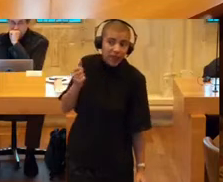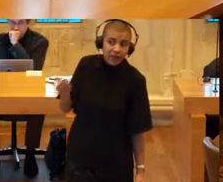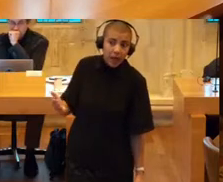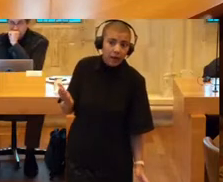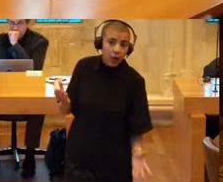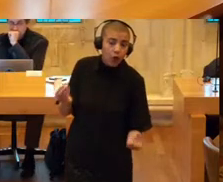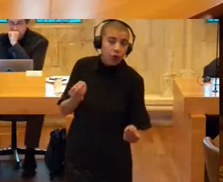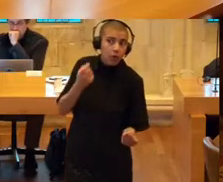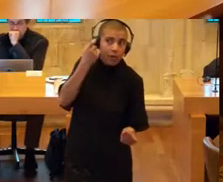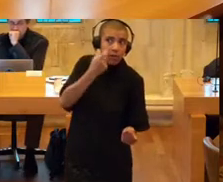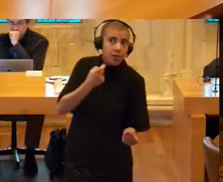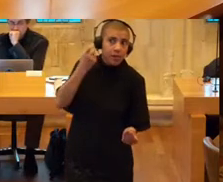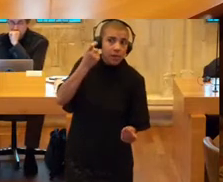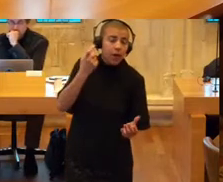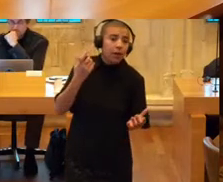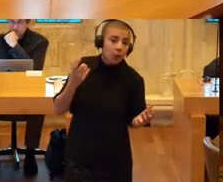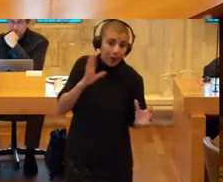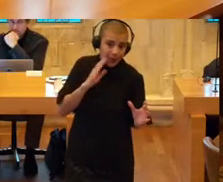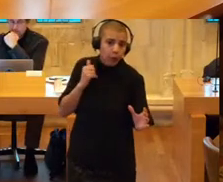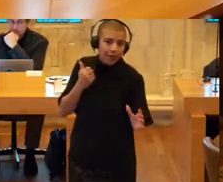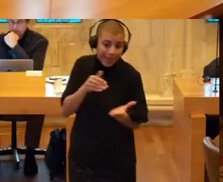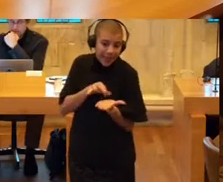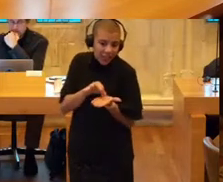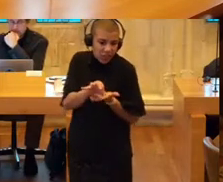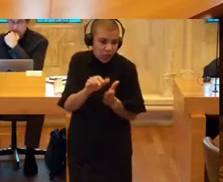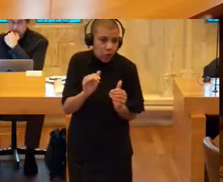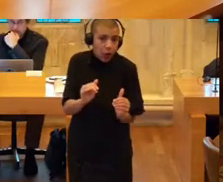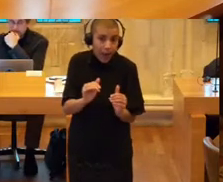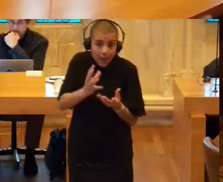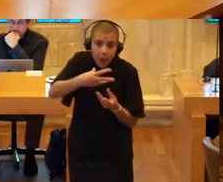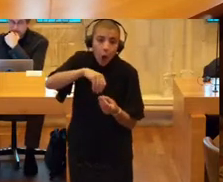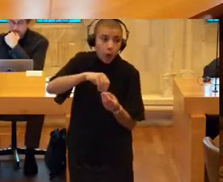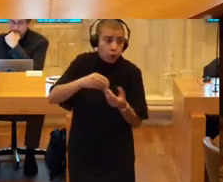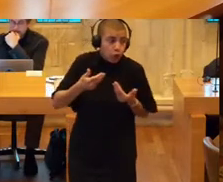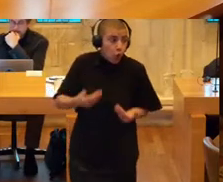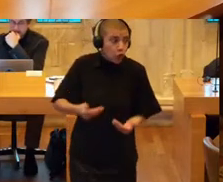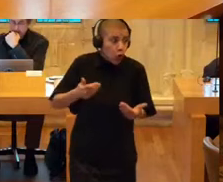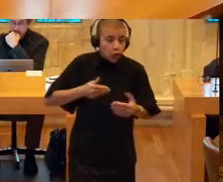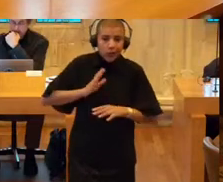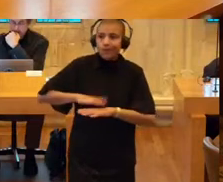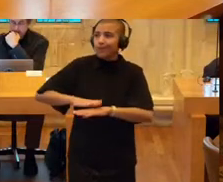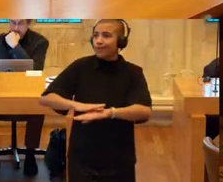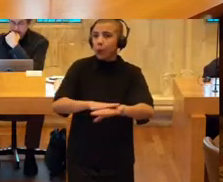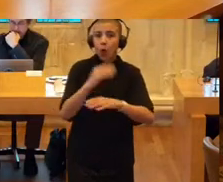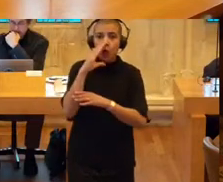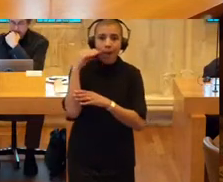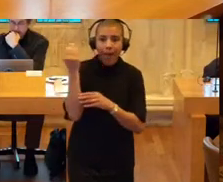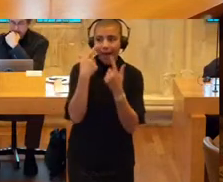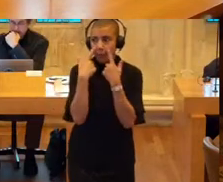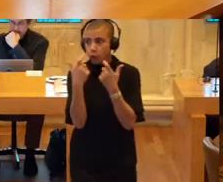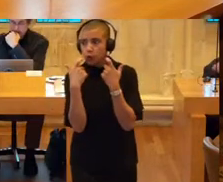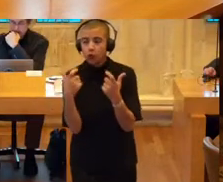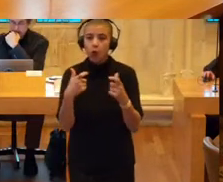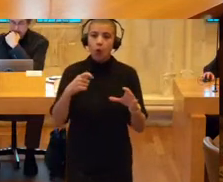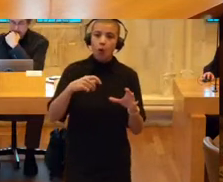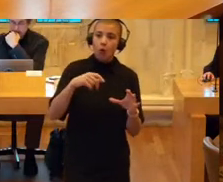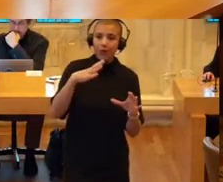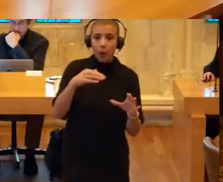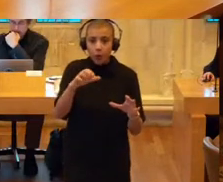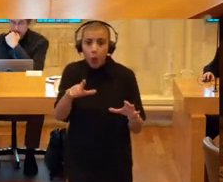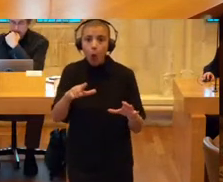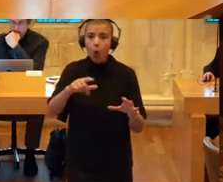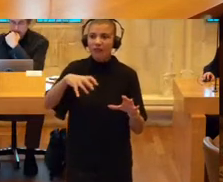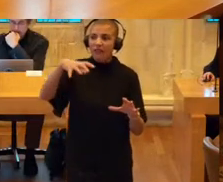C'est d'autant plus stratégique à l'heure où on va vers effectivement la décarbonation de l'activité humaine et en particulier celle des